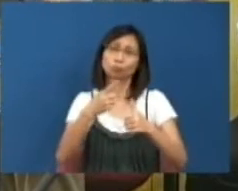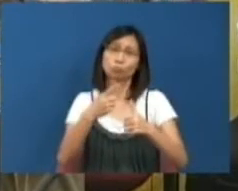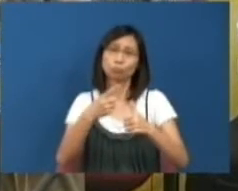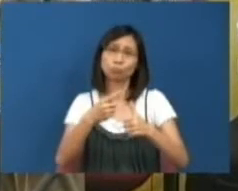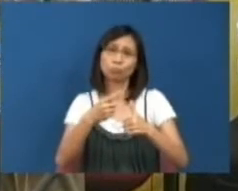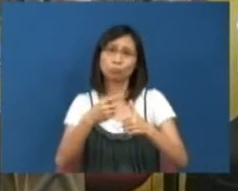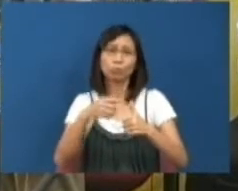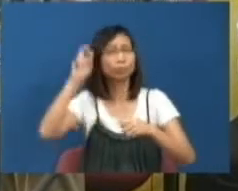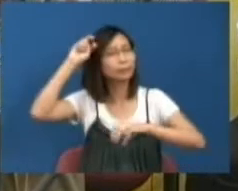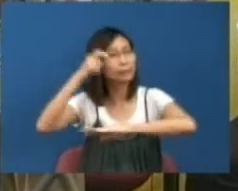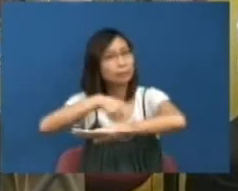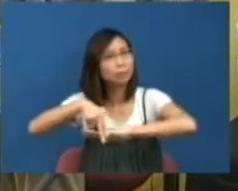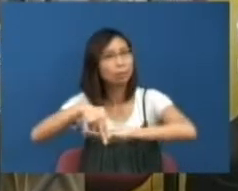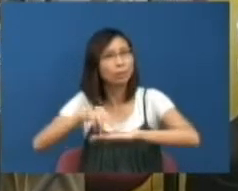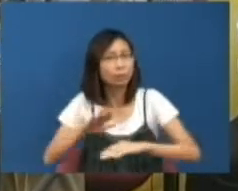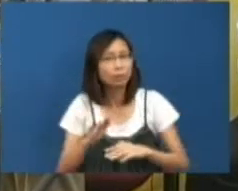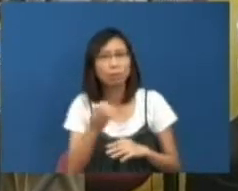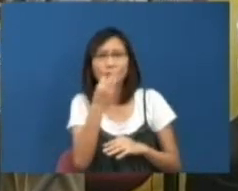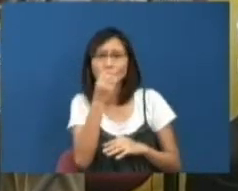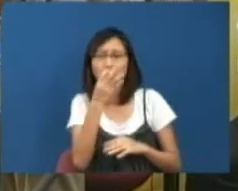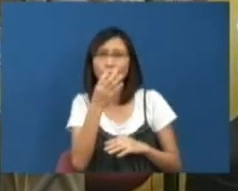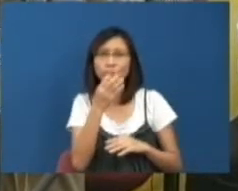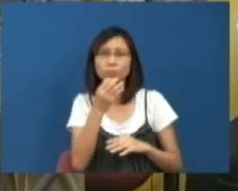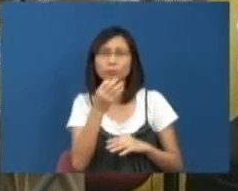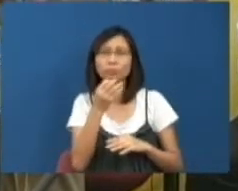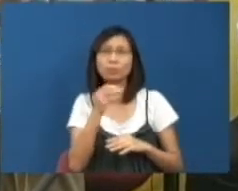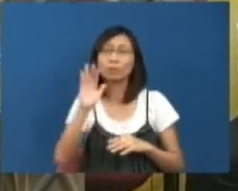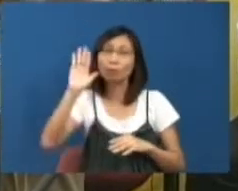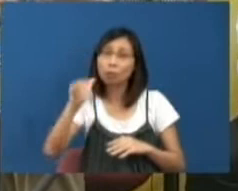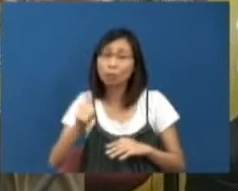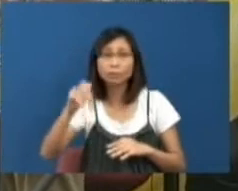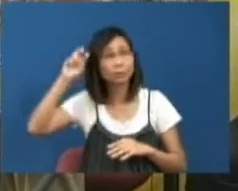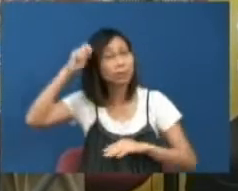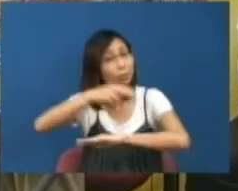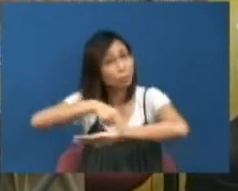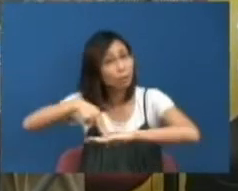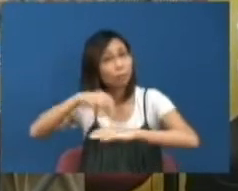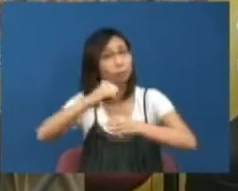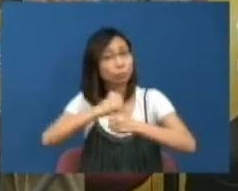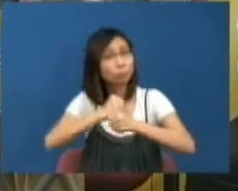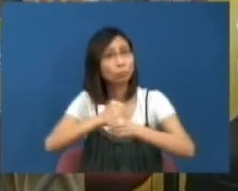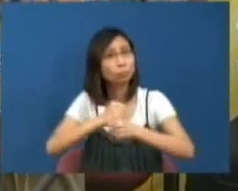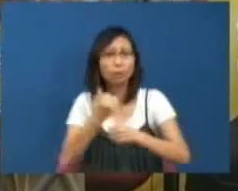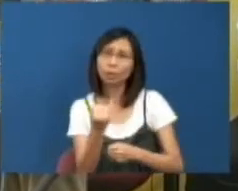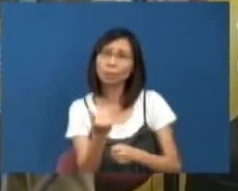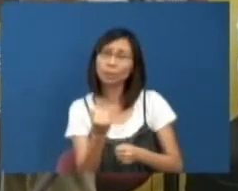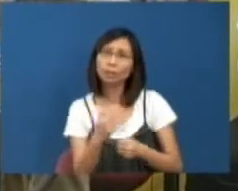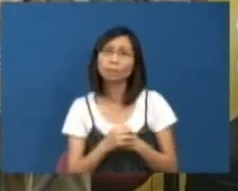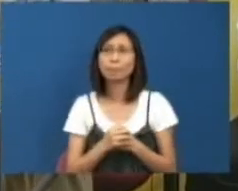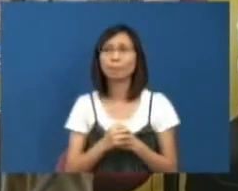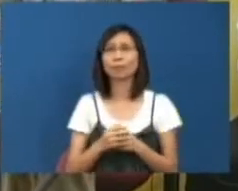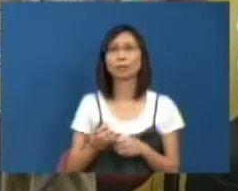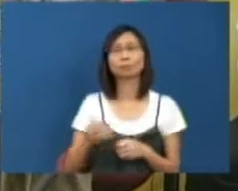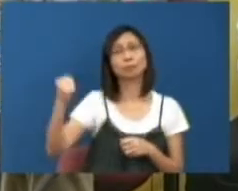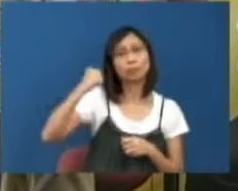係咪真係即係可以喺即係佢哋個計劃裏邊係落實到做呢啲風場，而嗰個效益有幾大咧？咁我想請